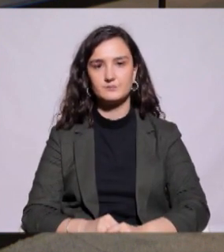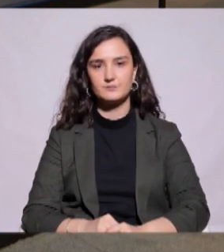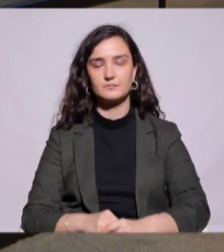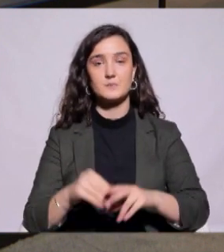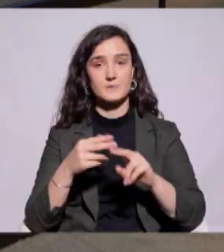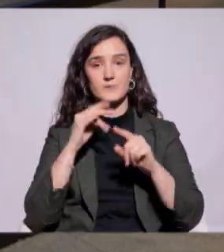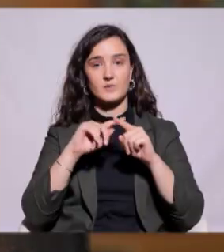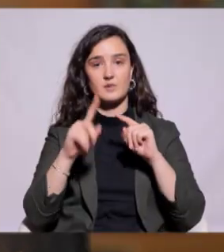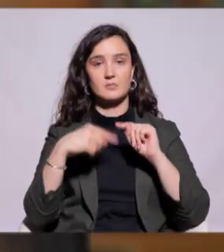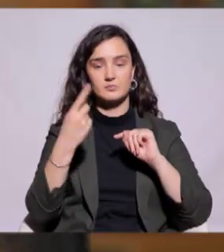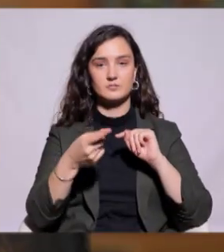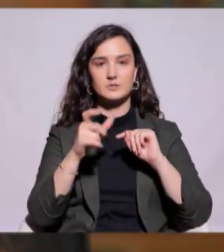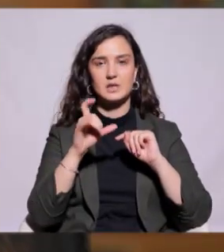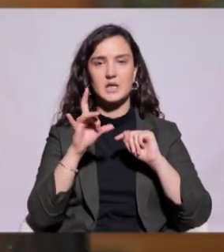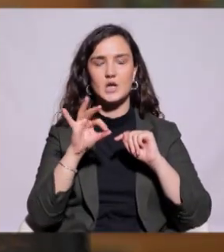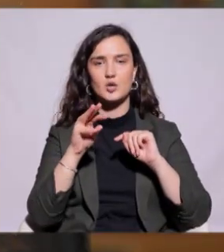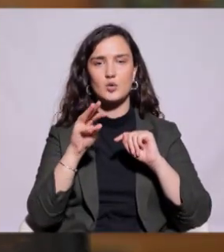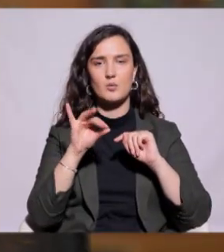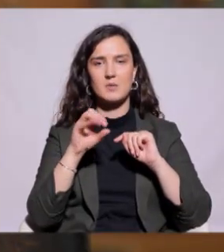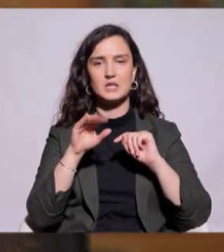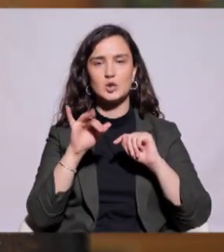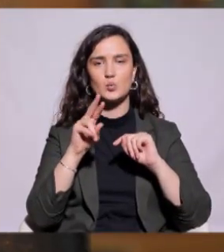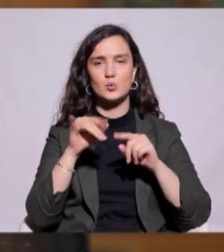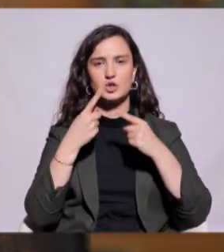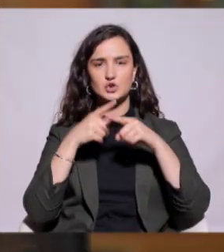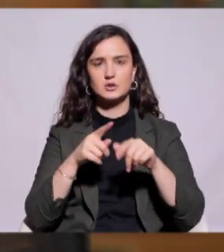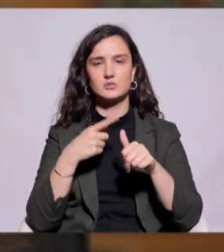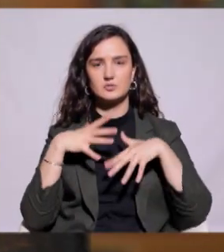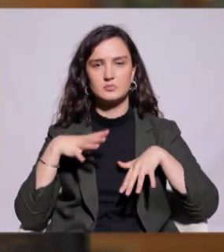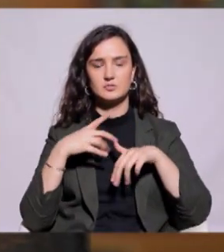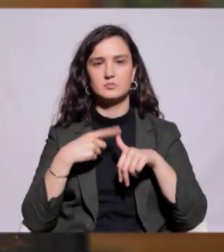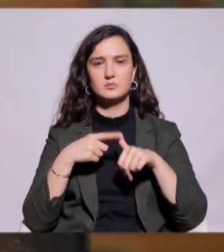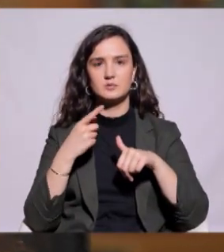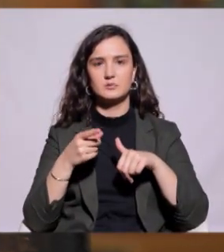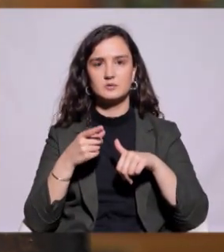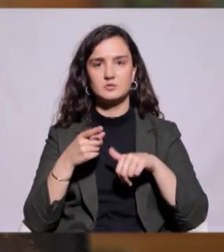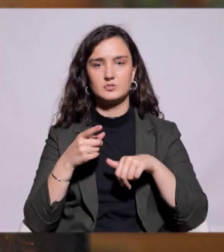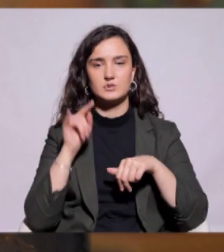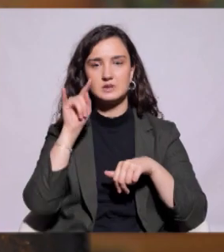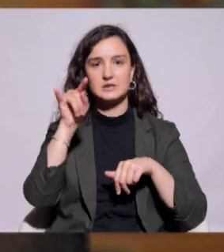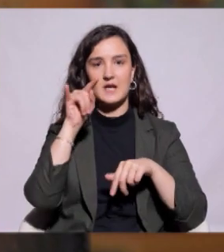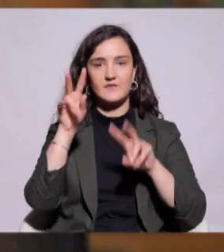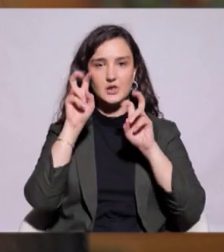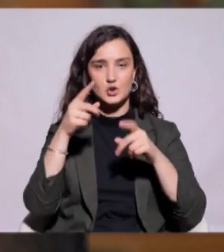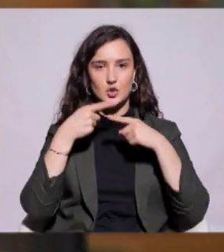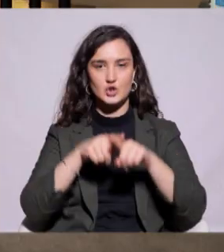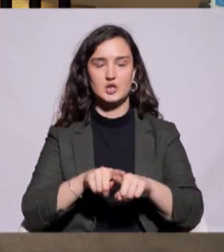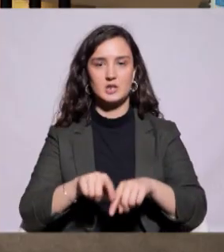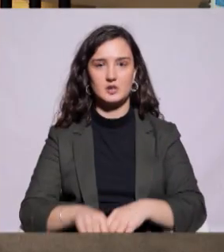is aeronautical engineering, and is a noun, and in Georgian it means საავიაციო